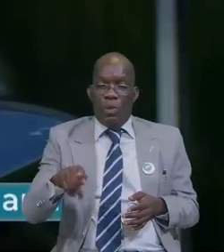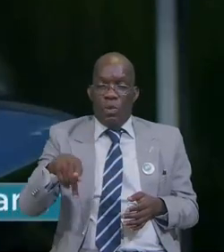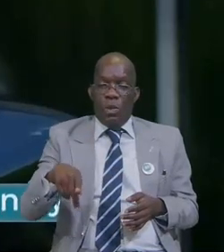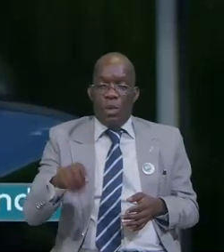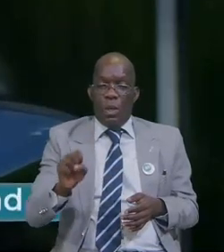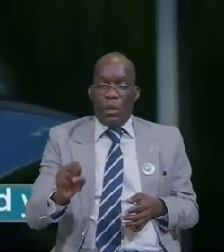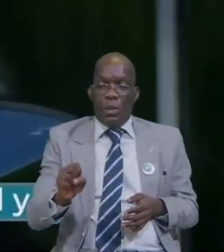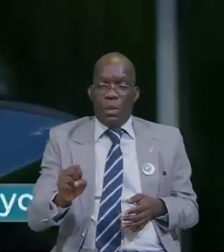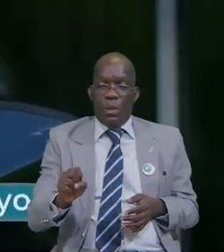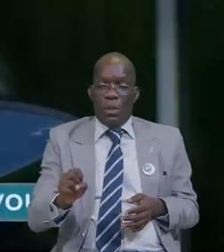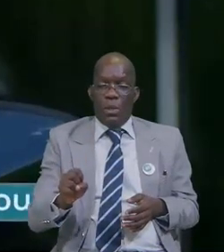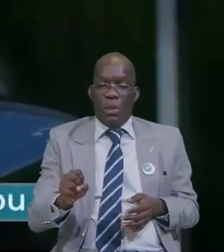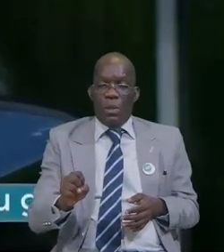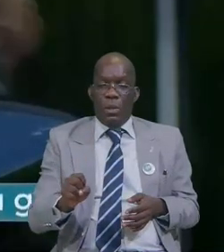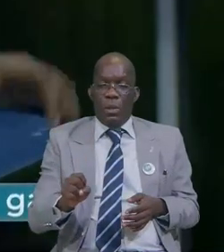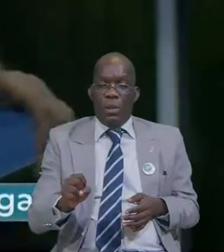Cliquez dessus.